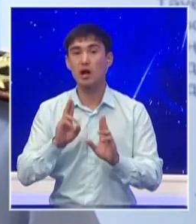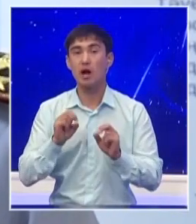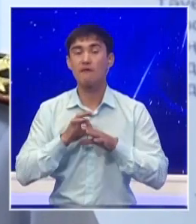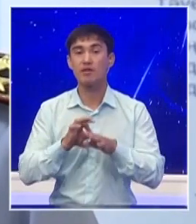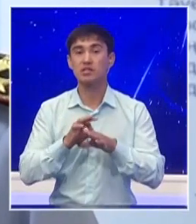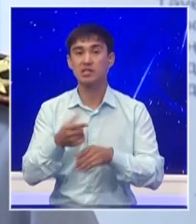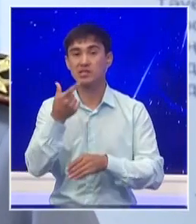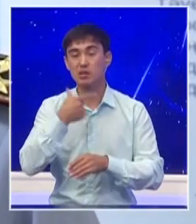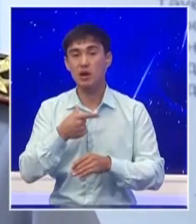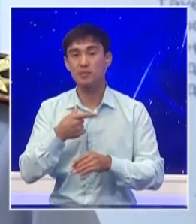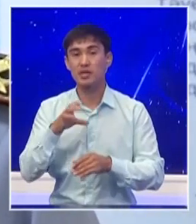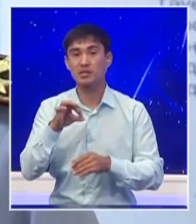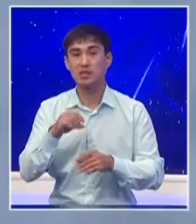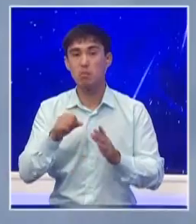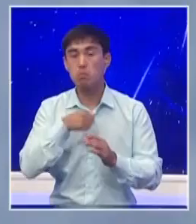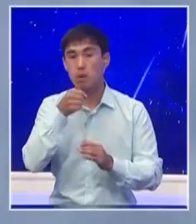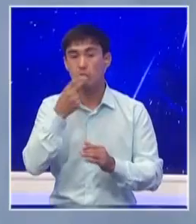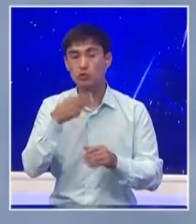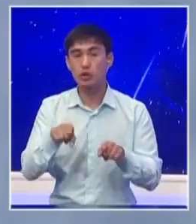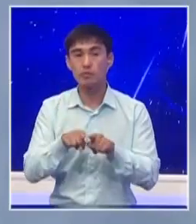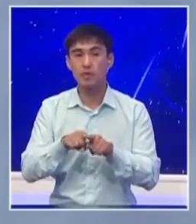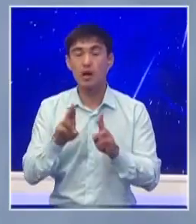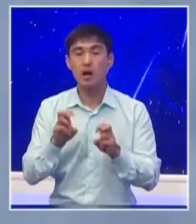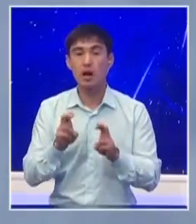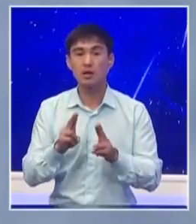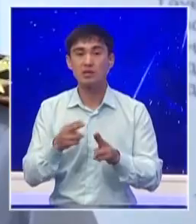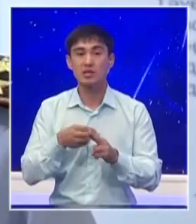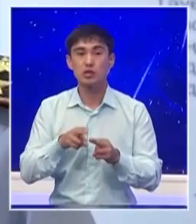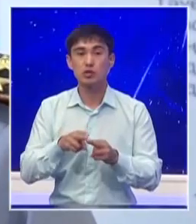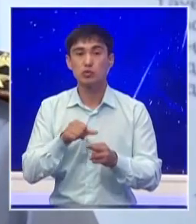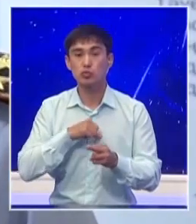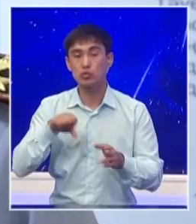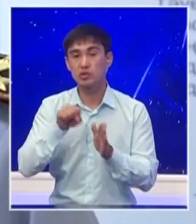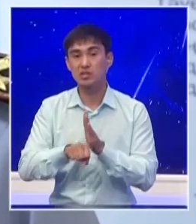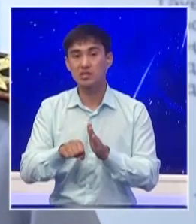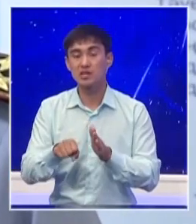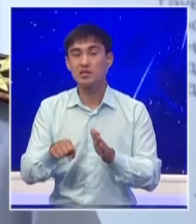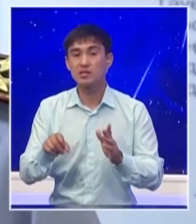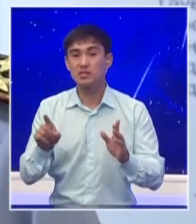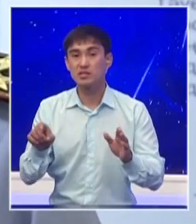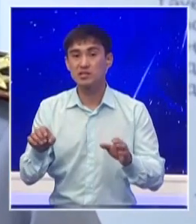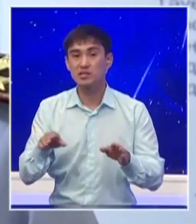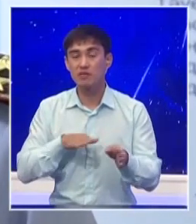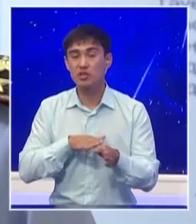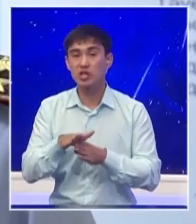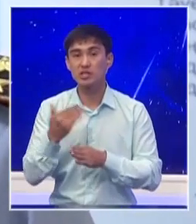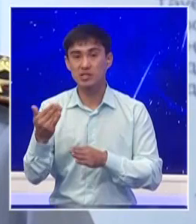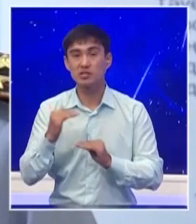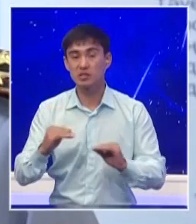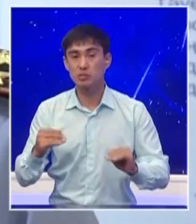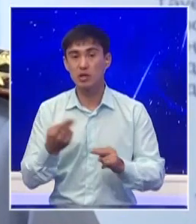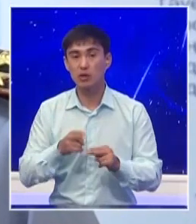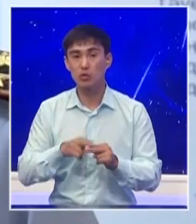вести себя с подростком, так как вот эти суициды совершаются не теми детьми,